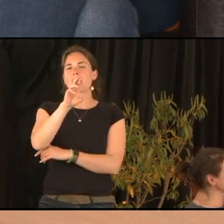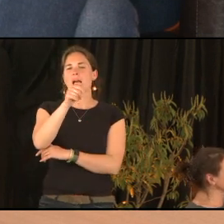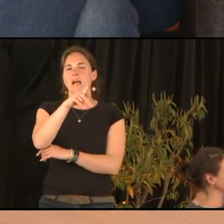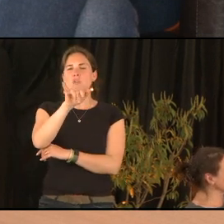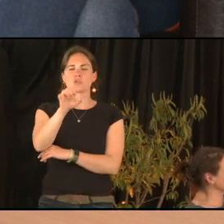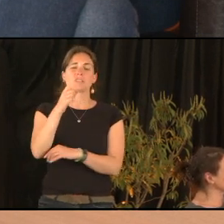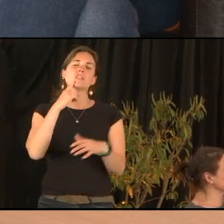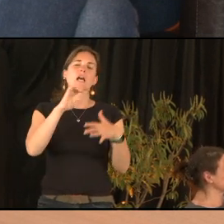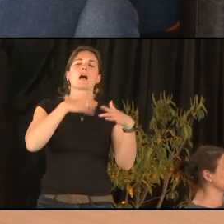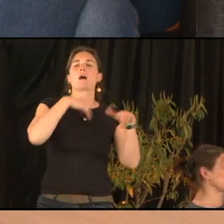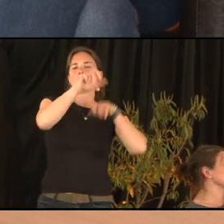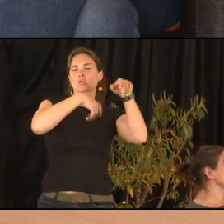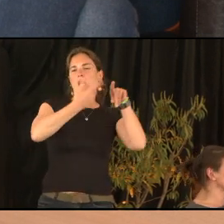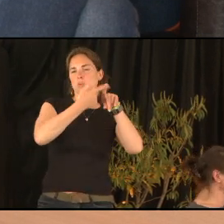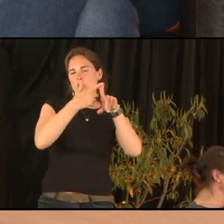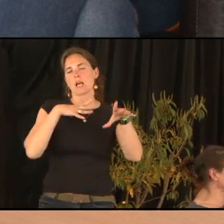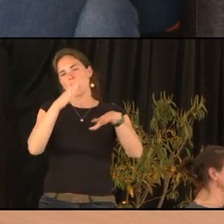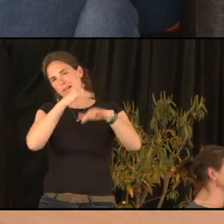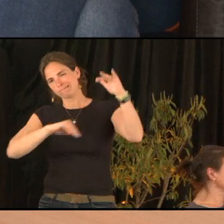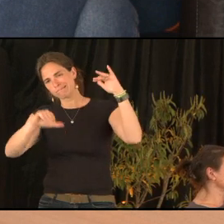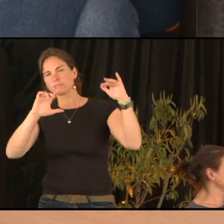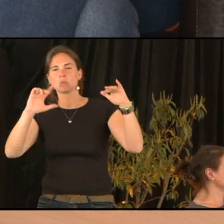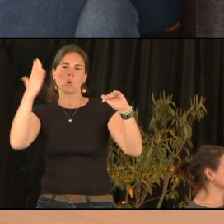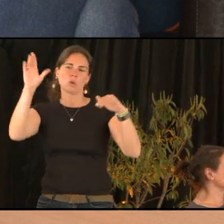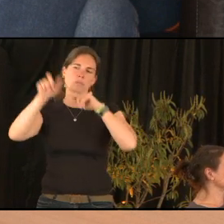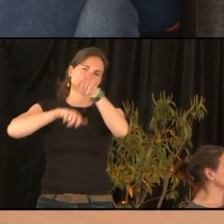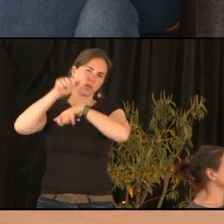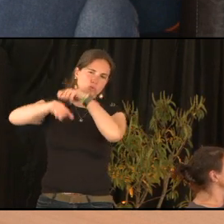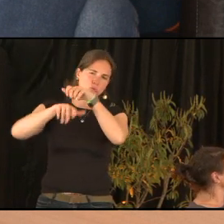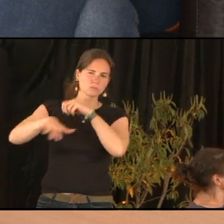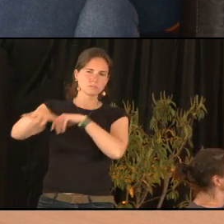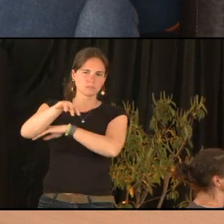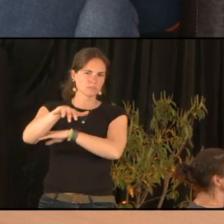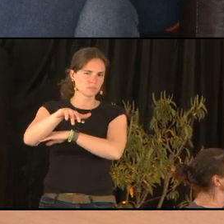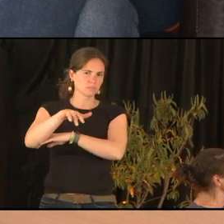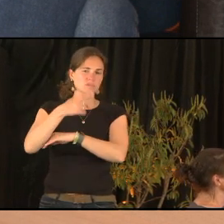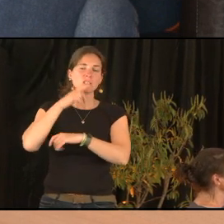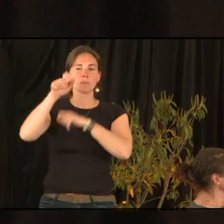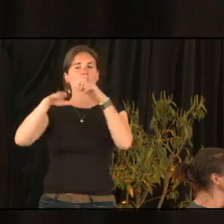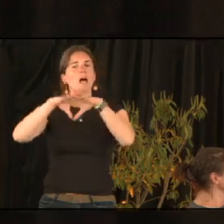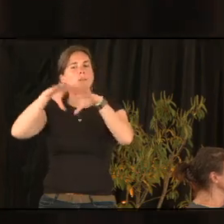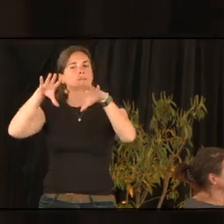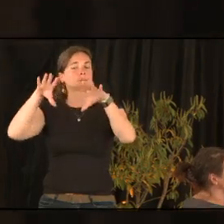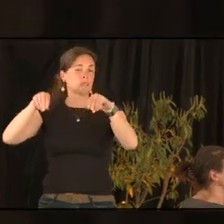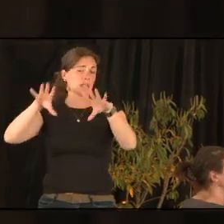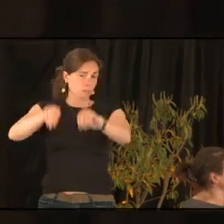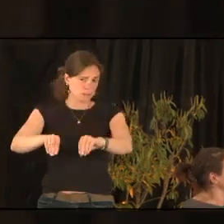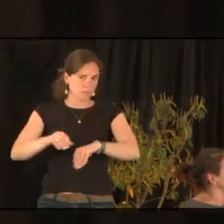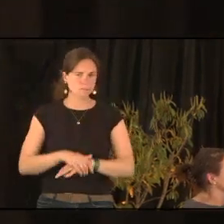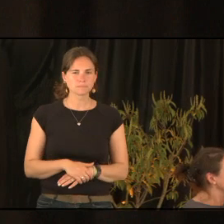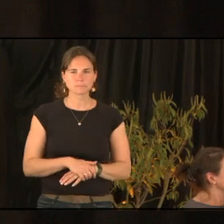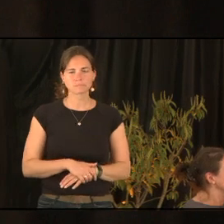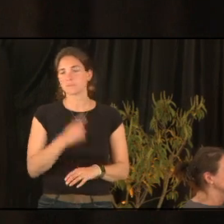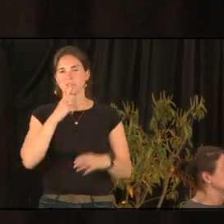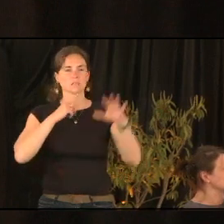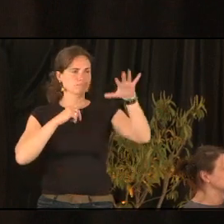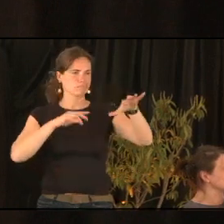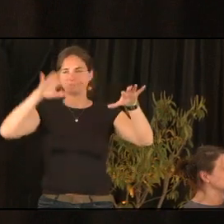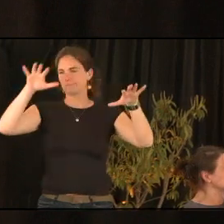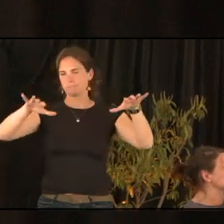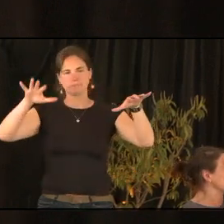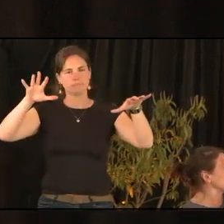l'Arctique et l'Antarctique. Alors, on sait pourquoi, hein, parce que... Il y a des sous-sols, il y a de l'exploitation gazière, etc. Et je trouvais intéressant de